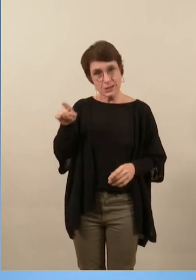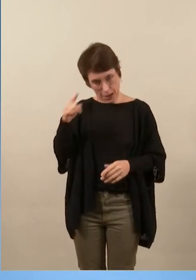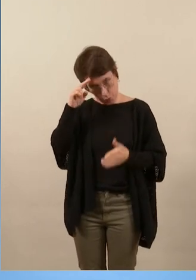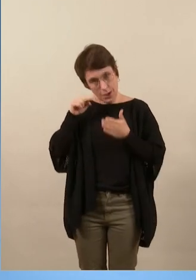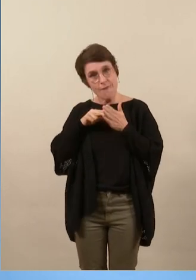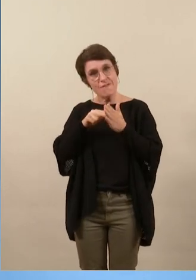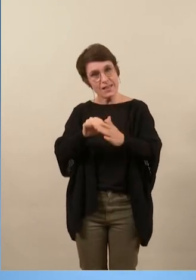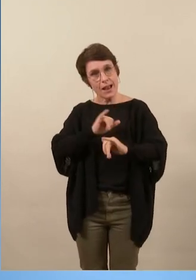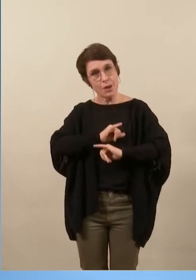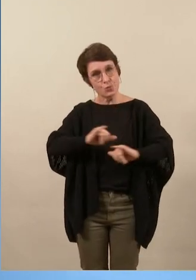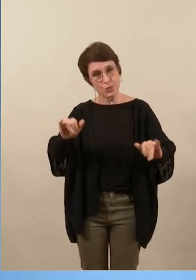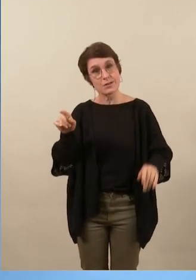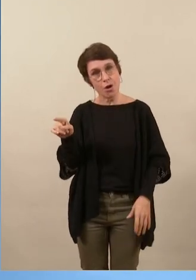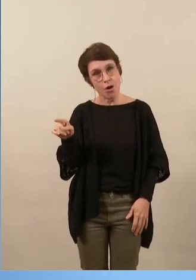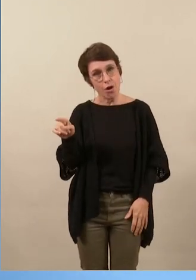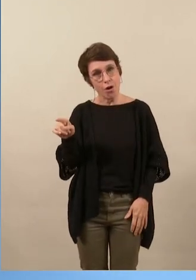qui aboutit